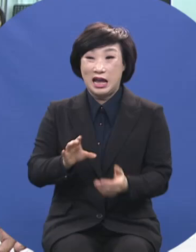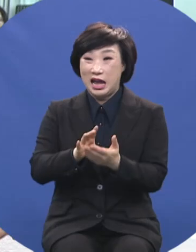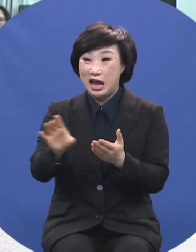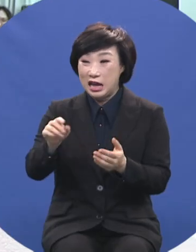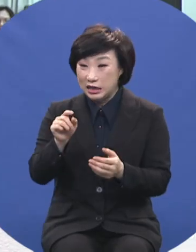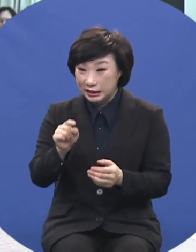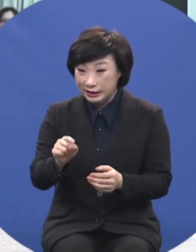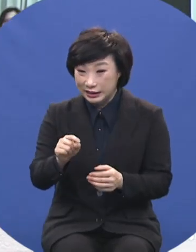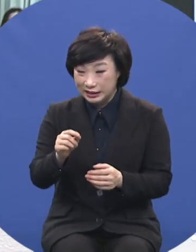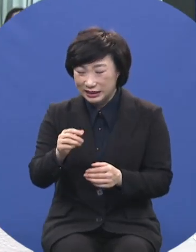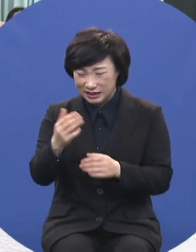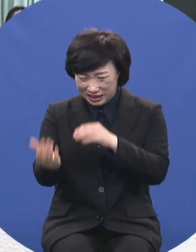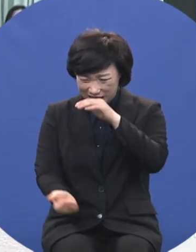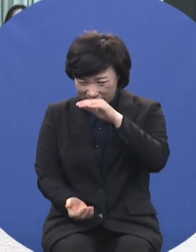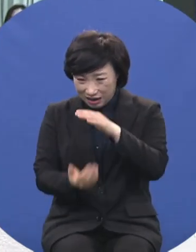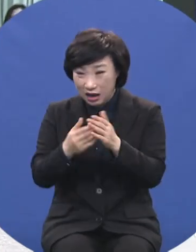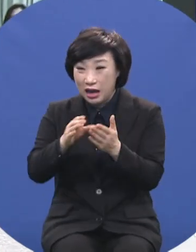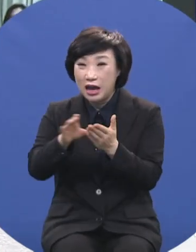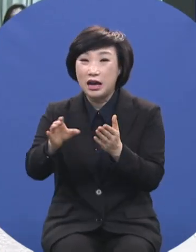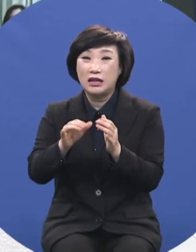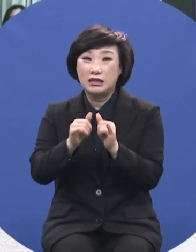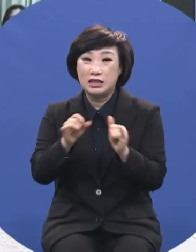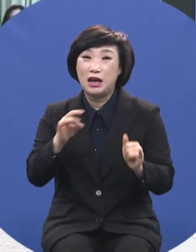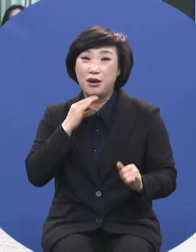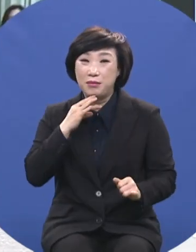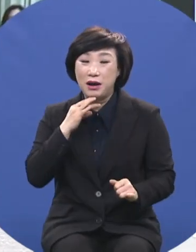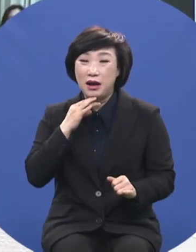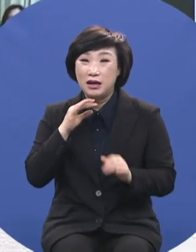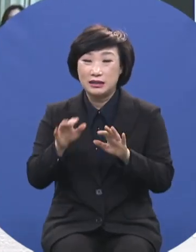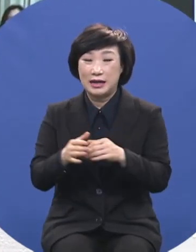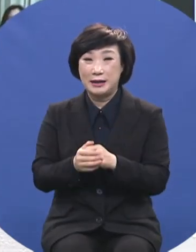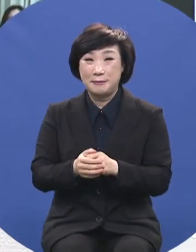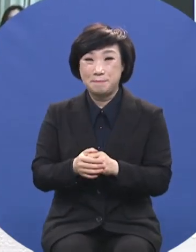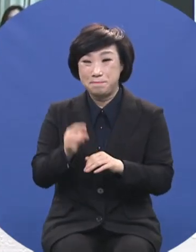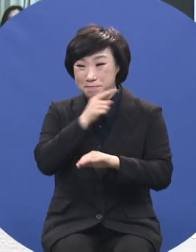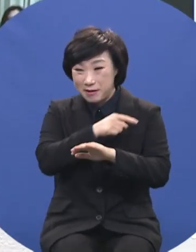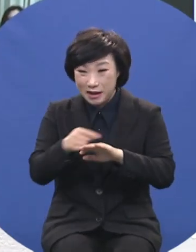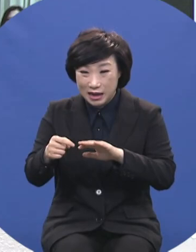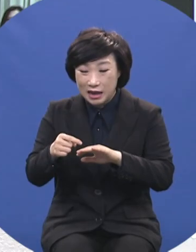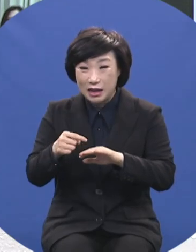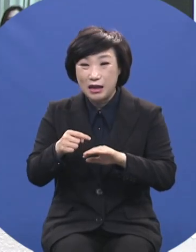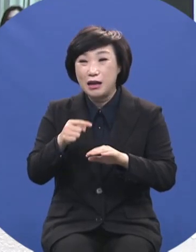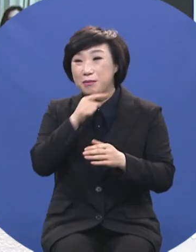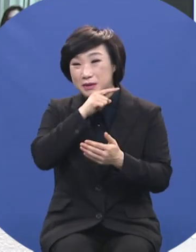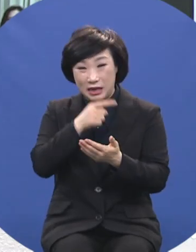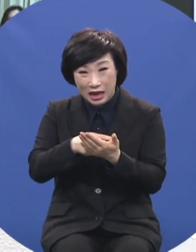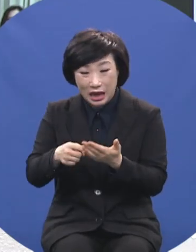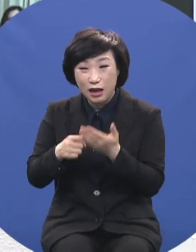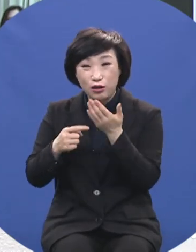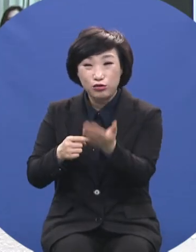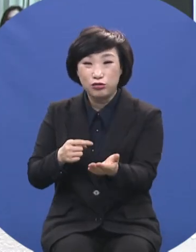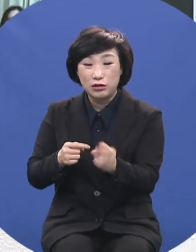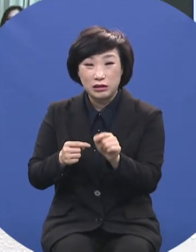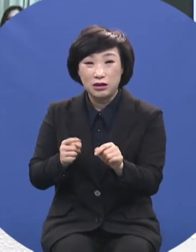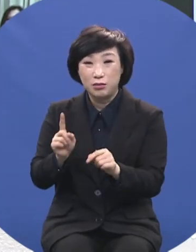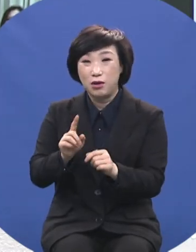행악자 중에 아주 행악자 민폐를 끼친 중에서는 이건